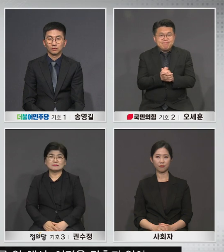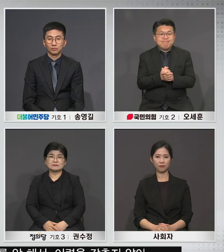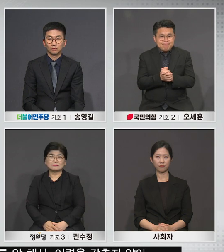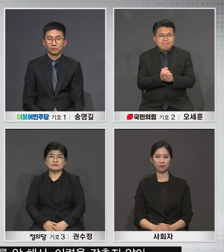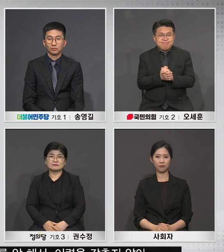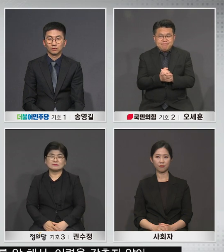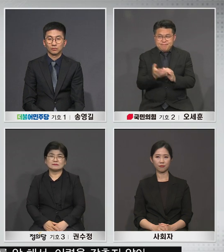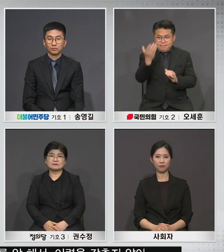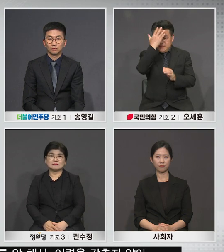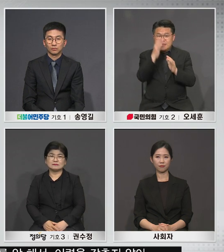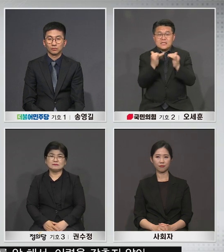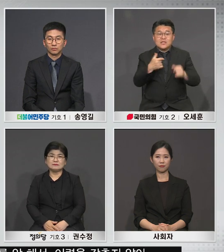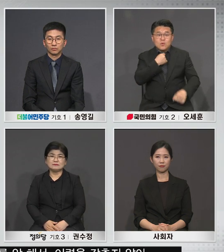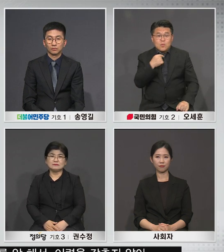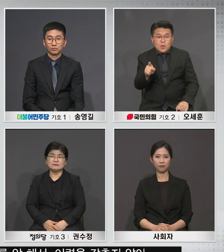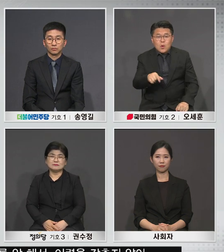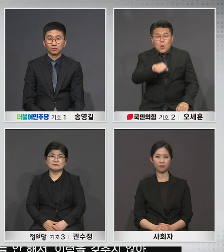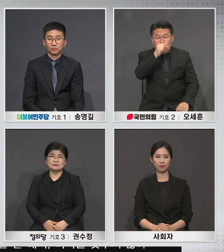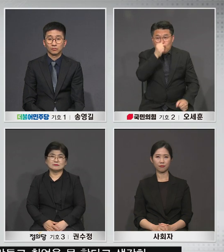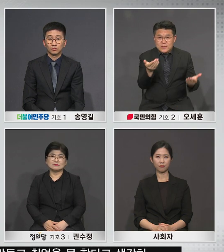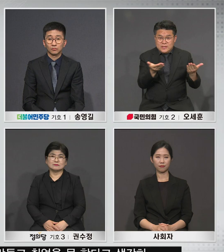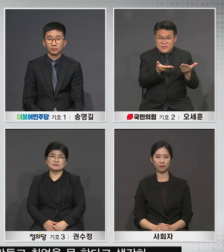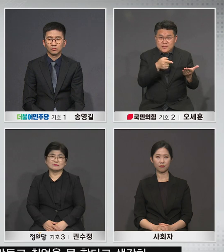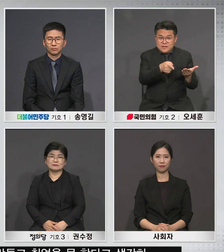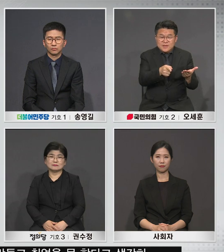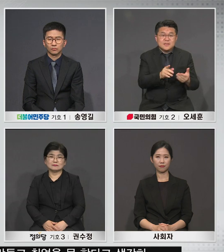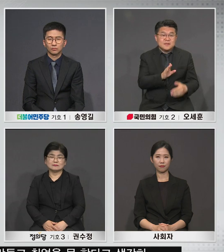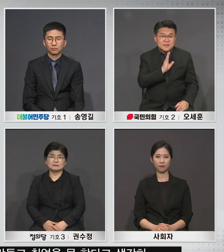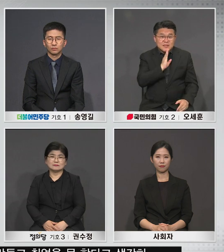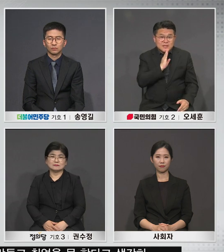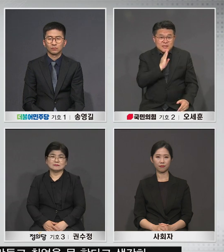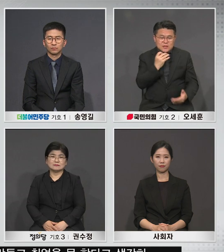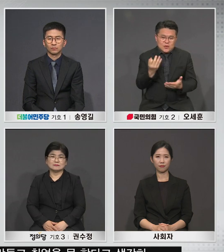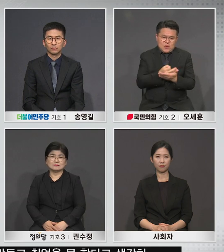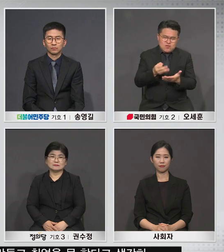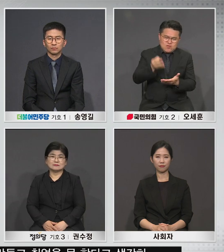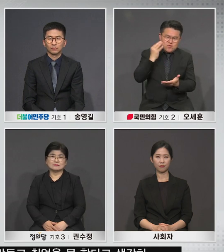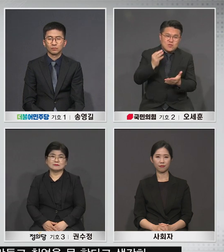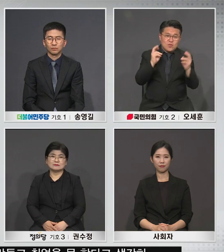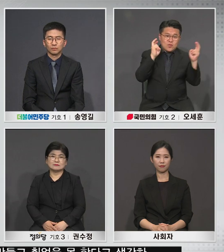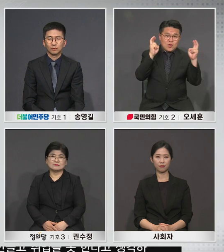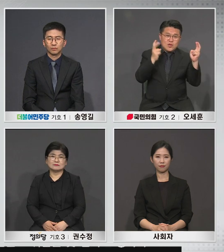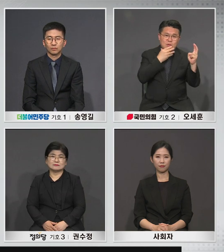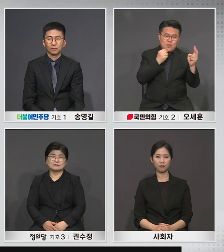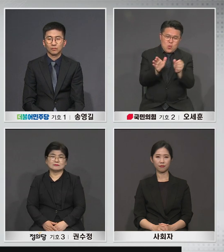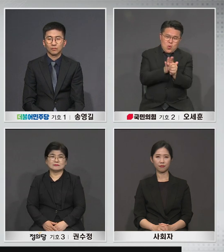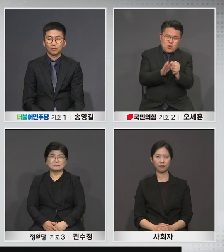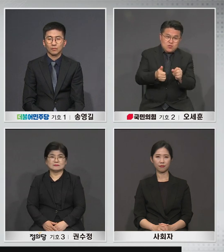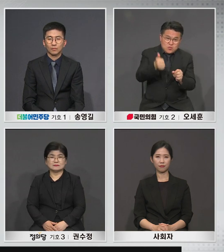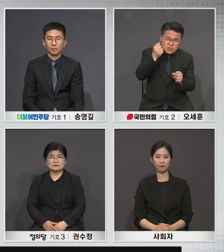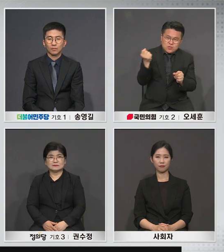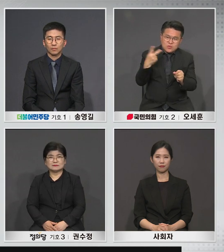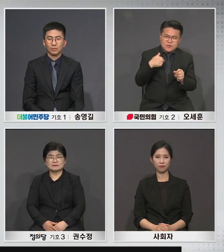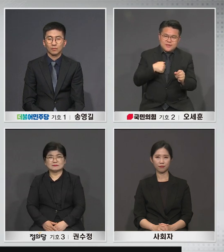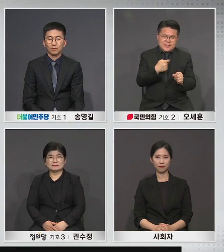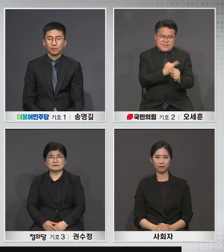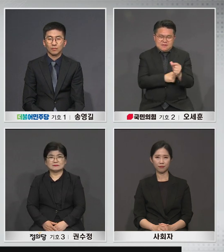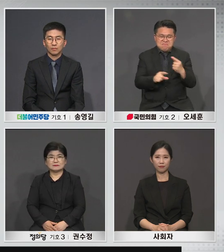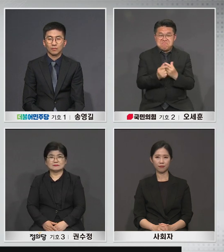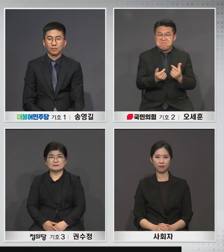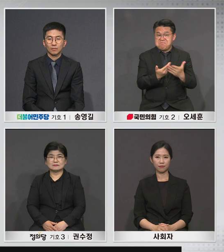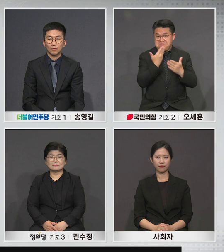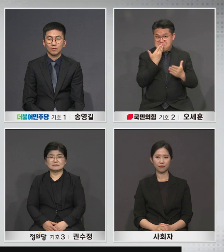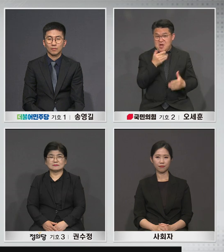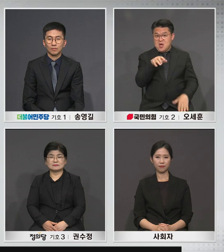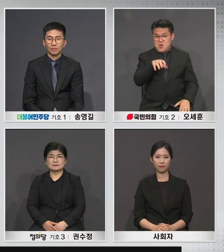청년들이 원하는 것은 양질의 일자리죠. 연봉이 높고 사내복지가 좋고 그리고 본인의 역량을 계속 강화해 나갈